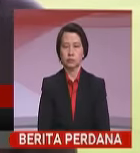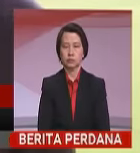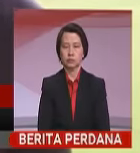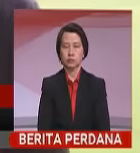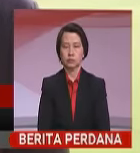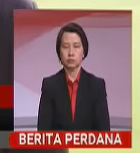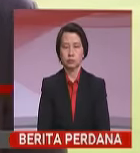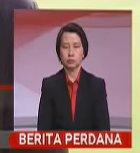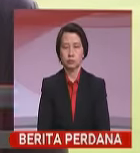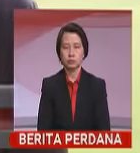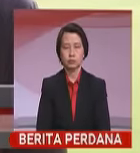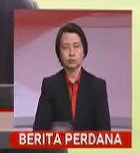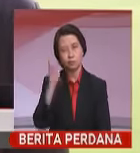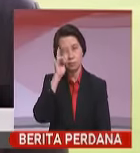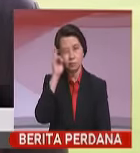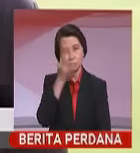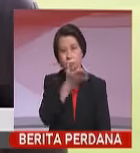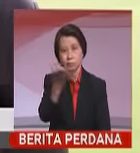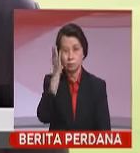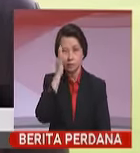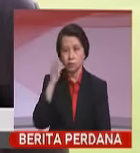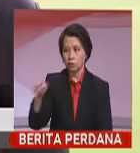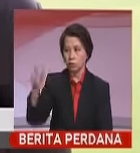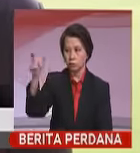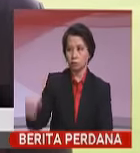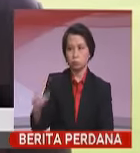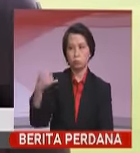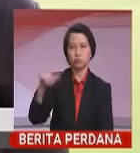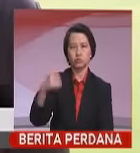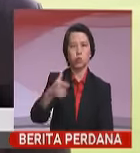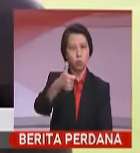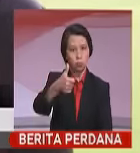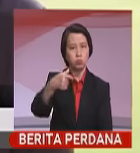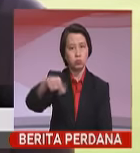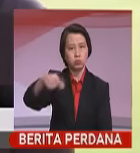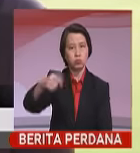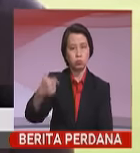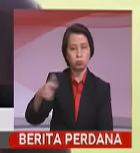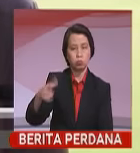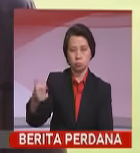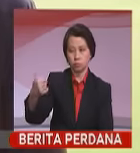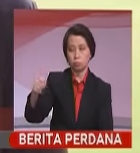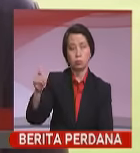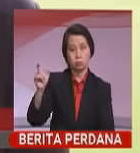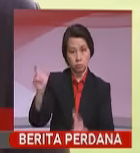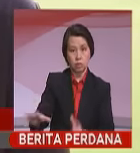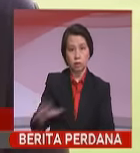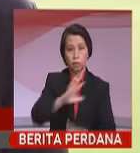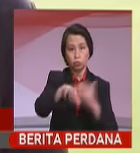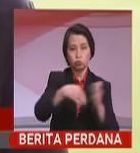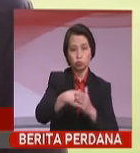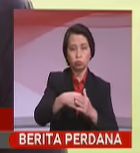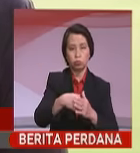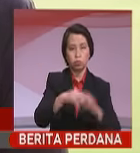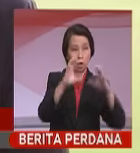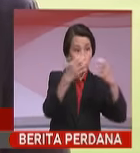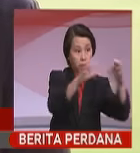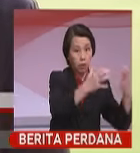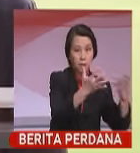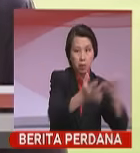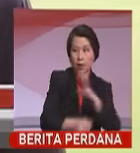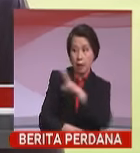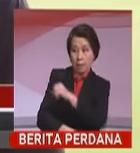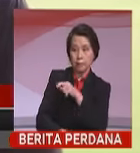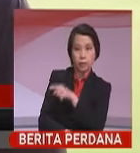Iki seperti semua orang maklum is a quality player, semua orang whichever club pun nak perkhidmatan Iki, tapi of